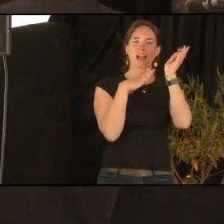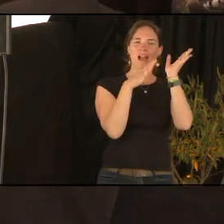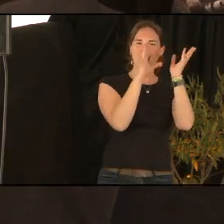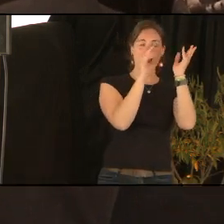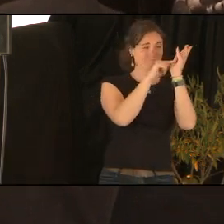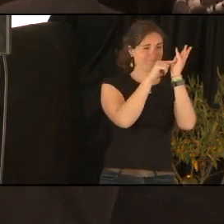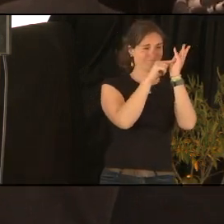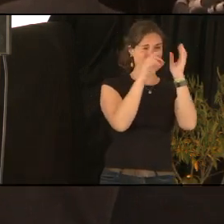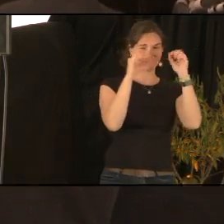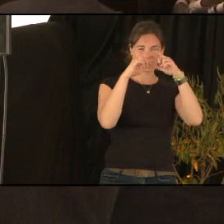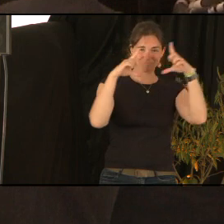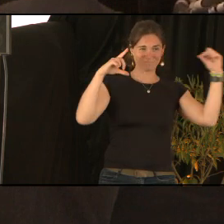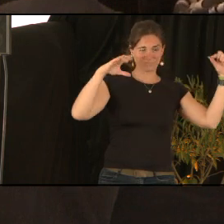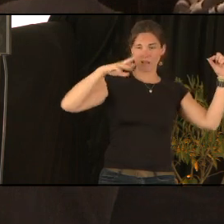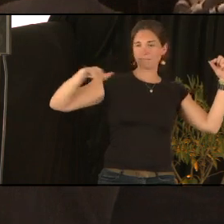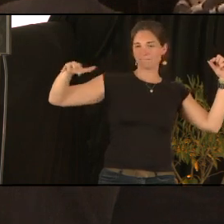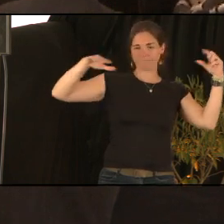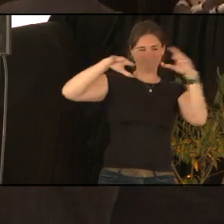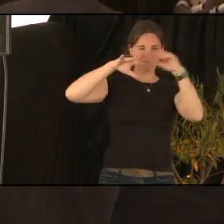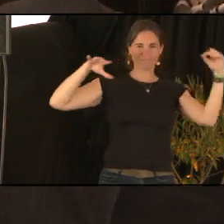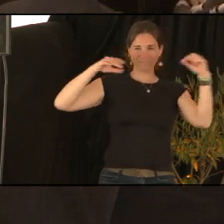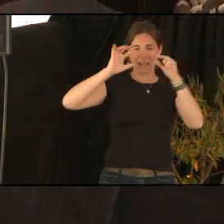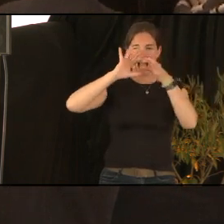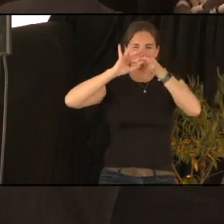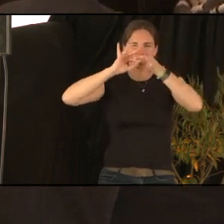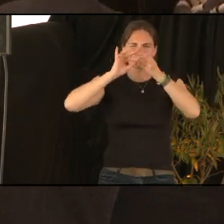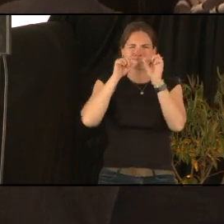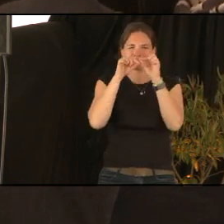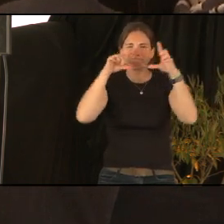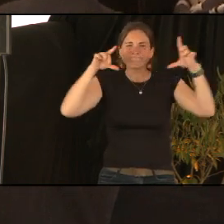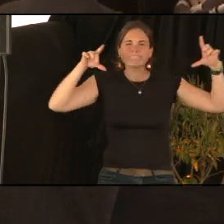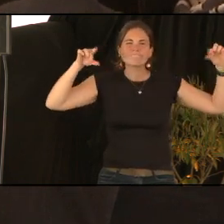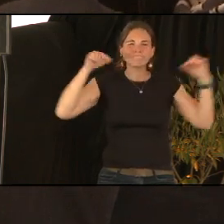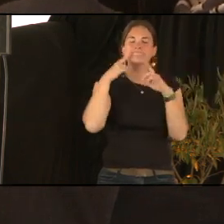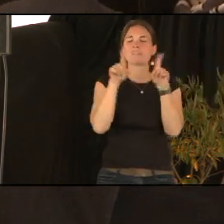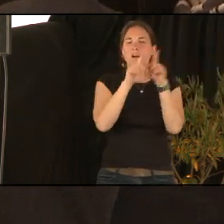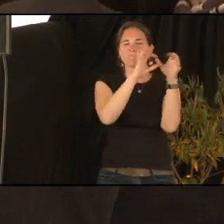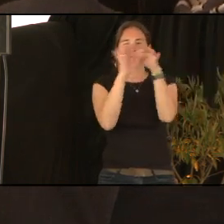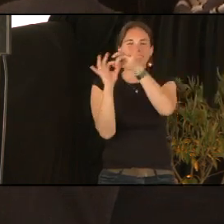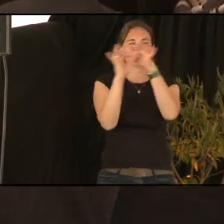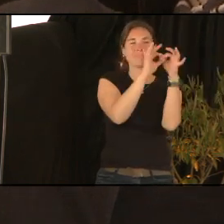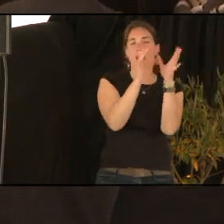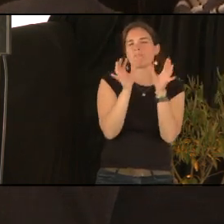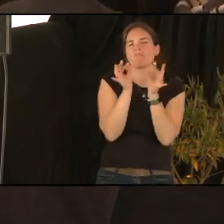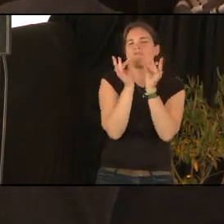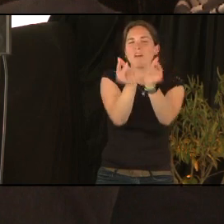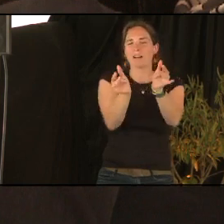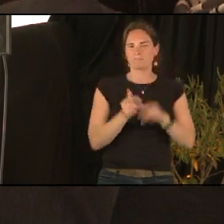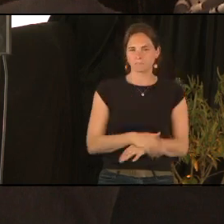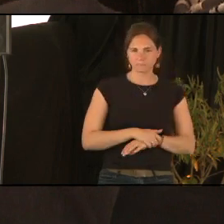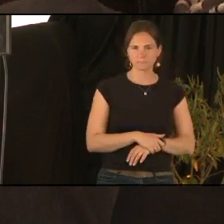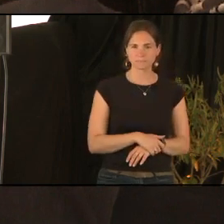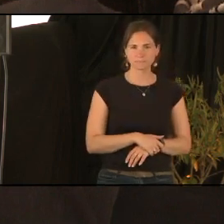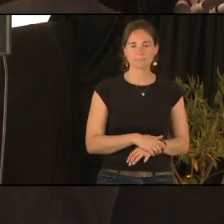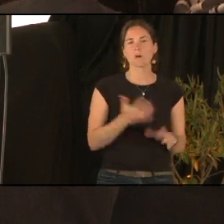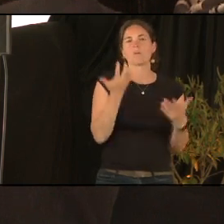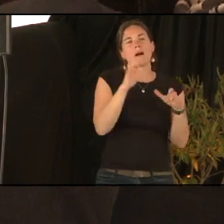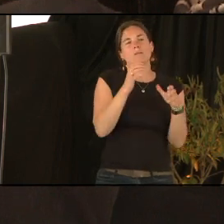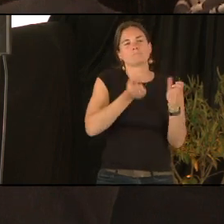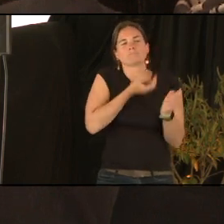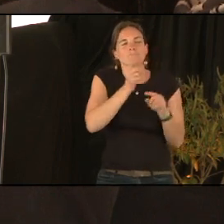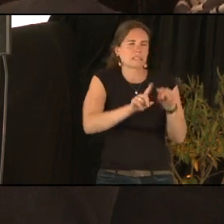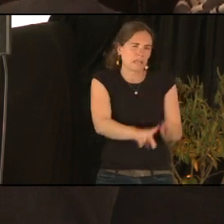cette presqu'île au monde des êtres humains, parce que ça avait une symbolique aussi dans le texte, dont je ne peux pas forcément